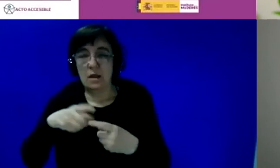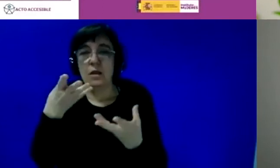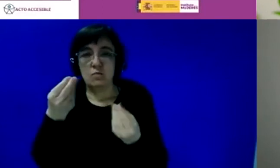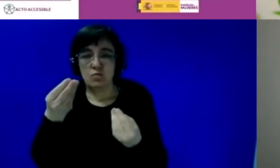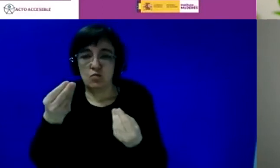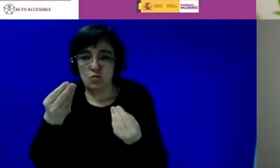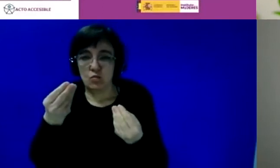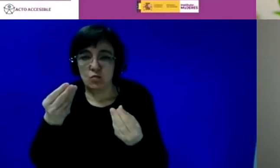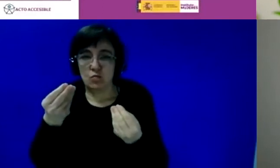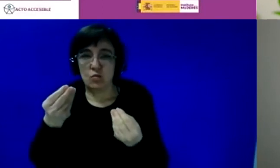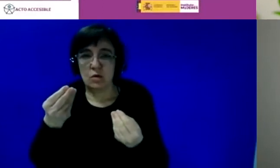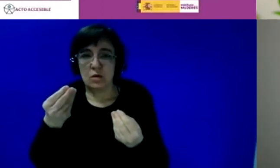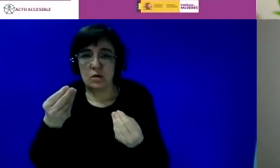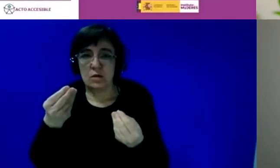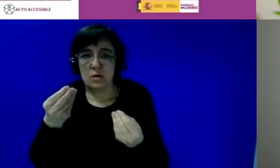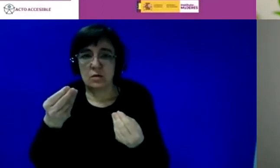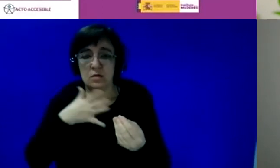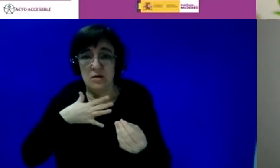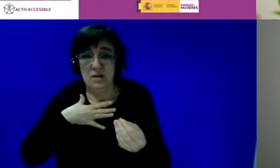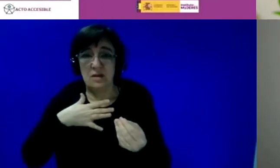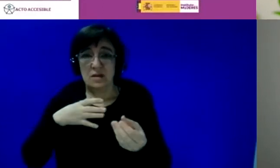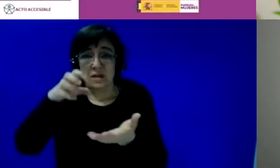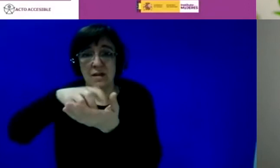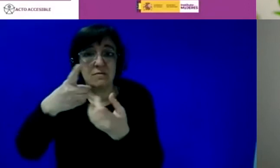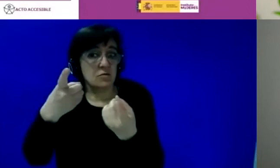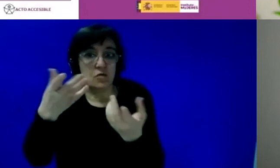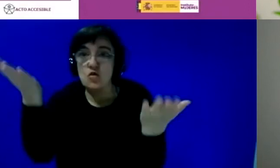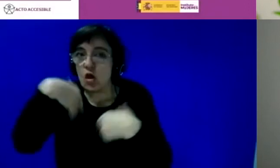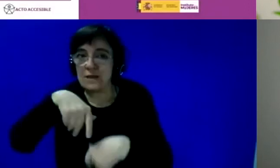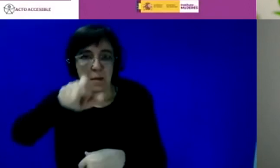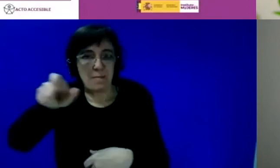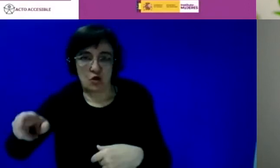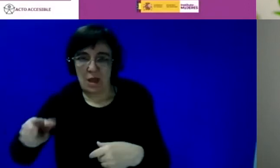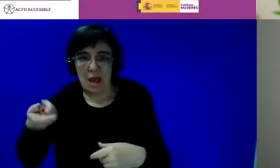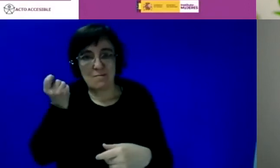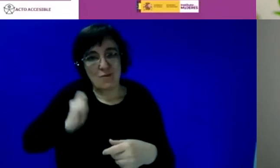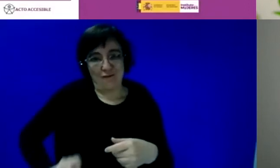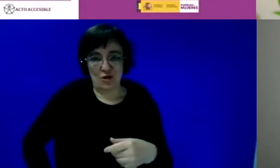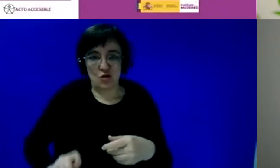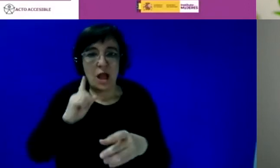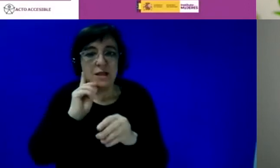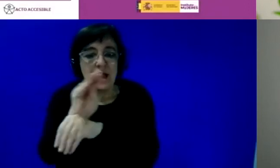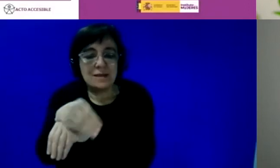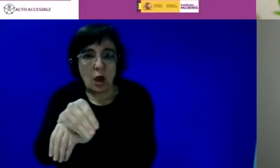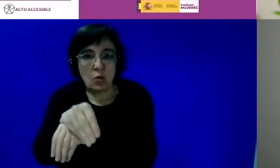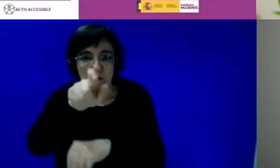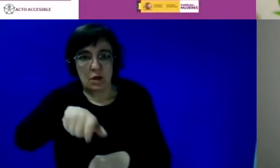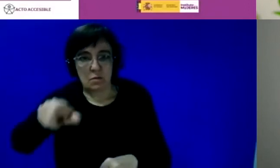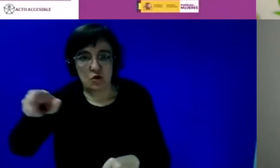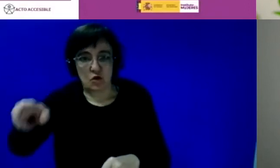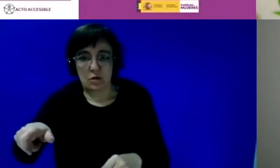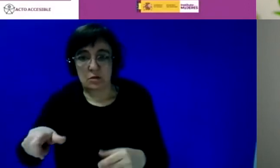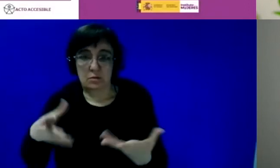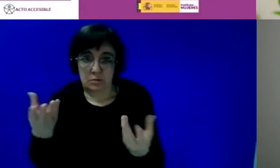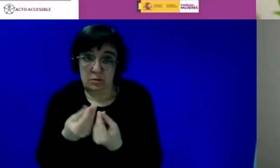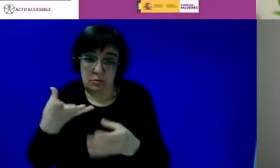to care for these people. Ви знаєте, народ в Україні як один ціле, я вже буду зараз завершувати, і мами